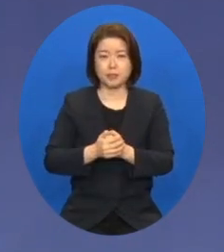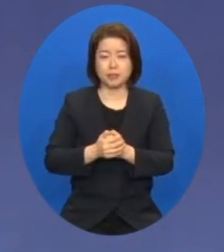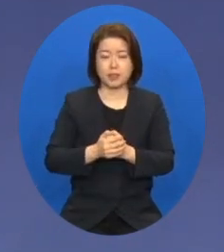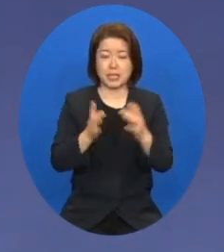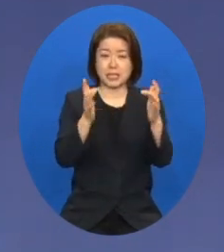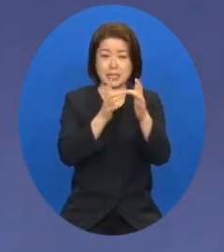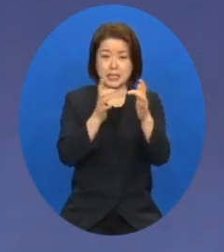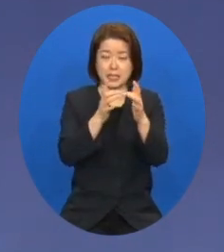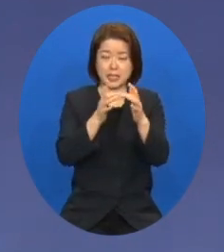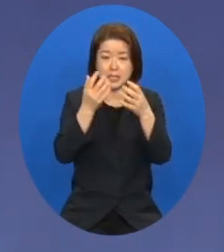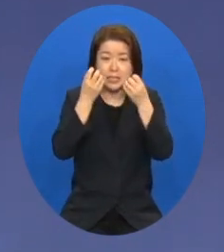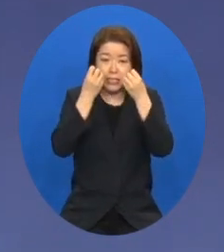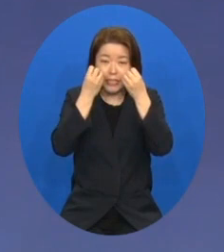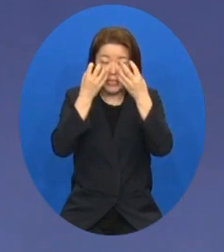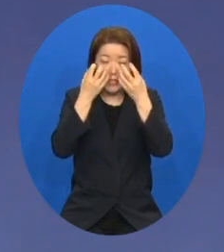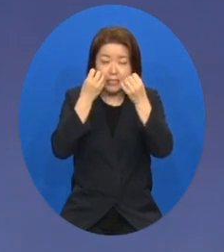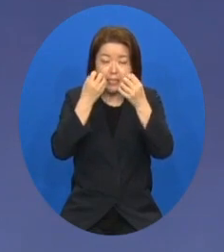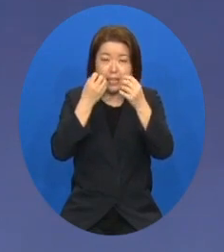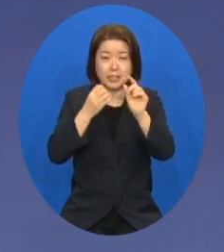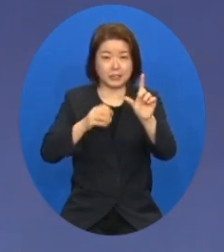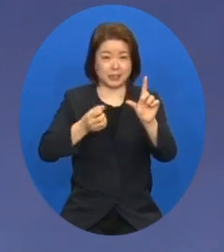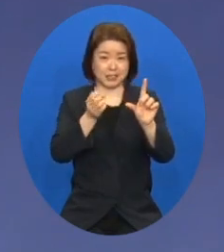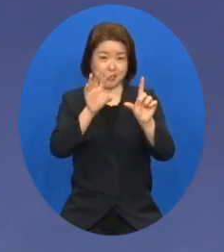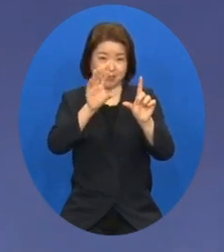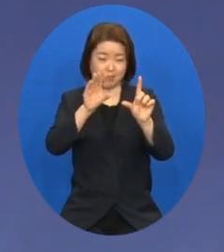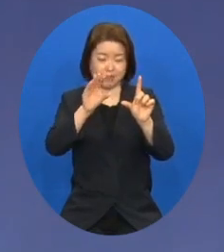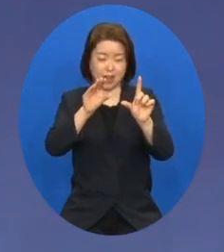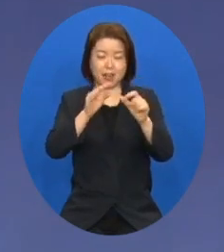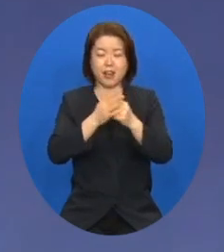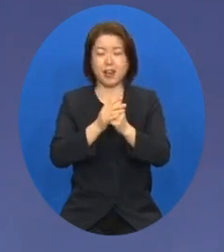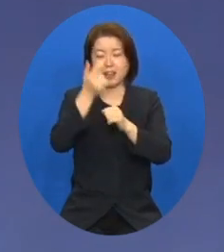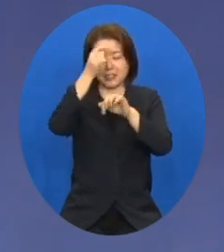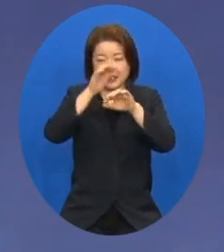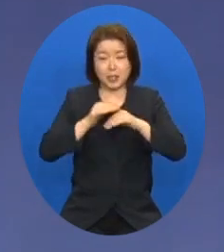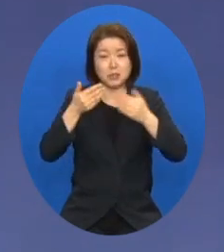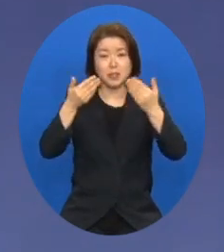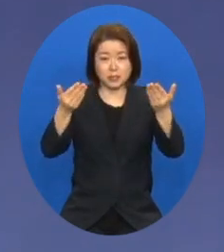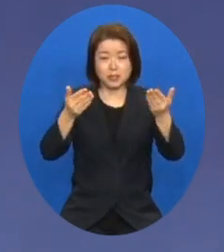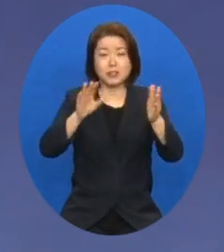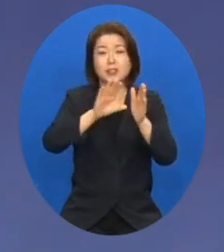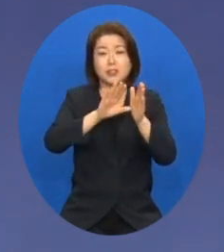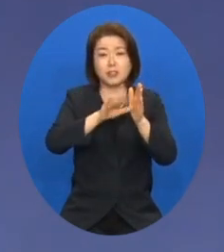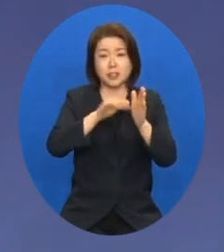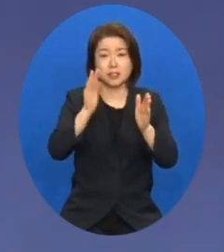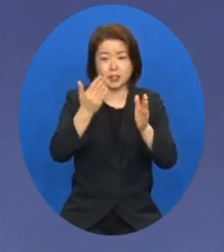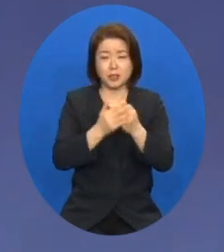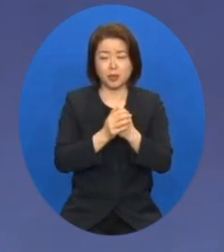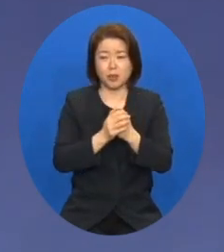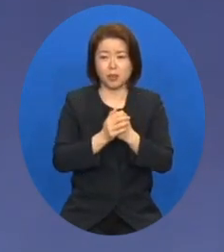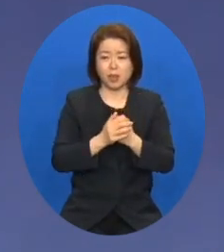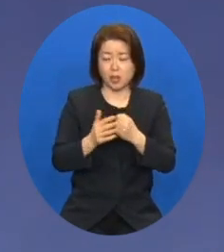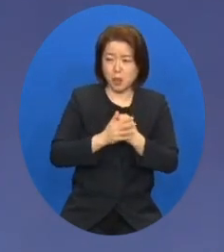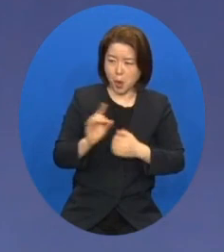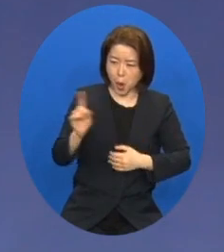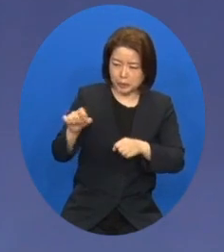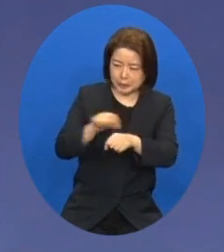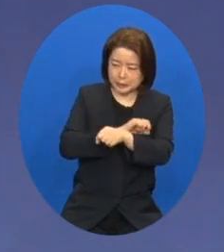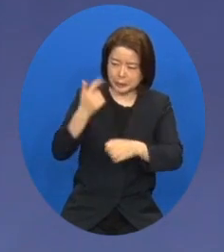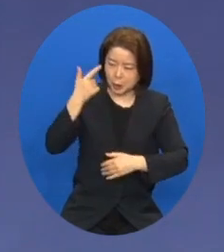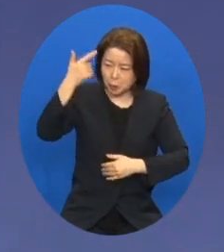온 라 인 생 방 송 으로 이렇게 예배를 뒤 드는 상황이 되니까 어느 특정한 목사에게 로